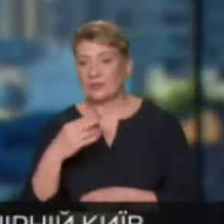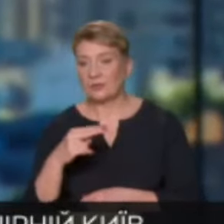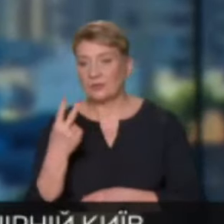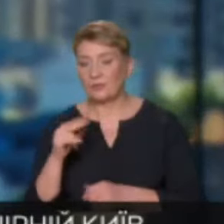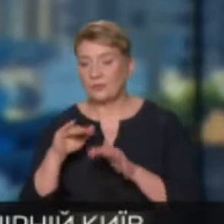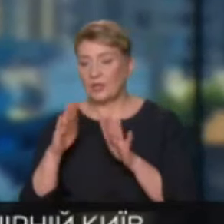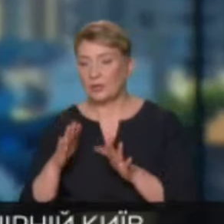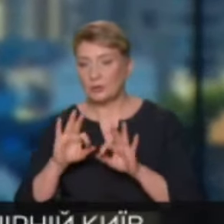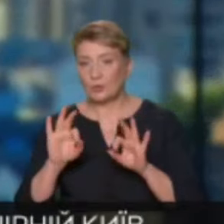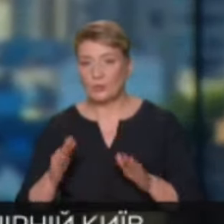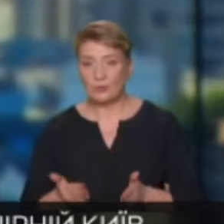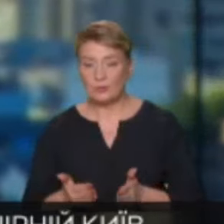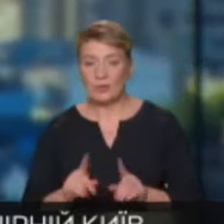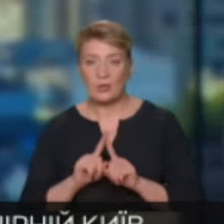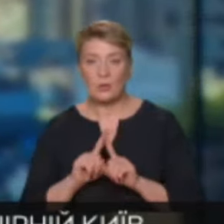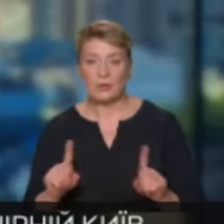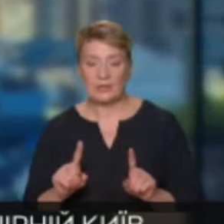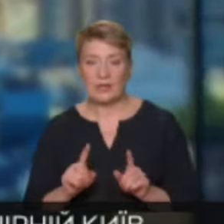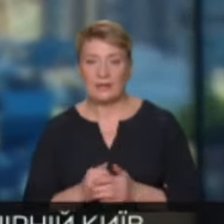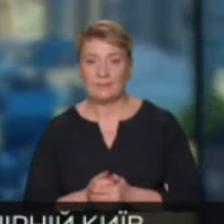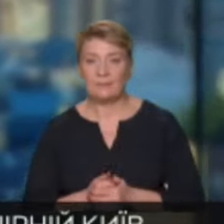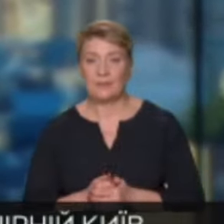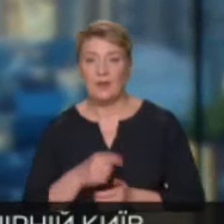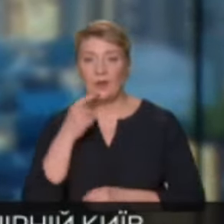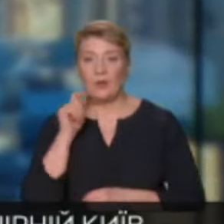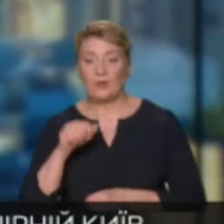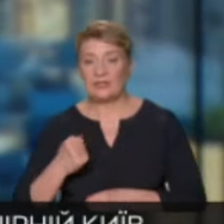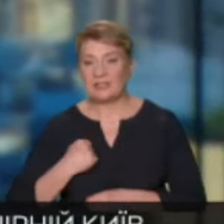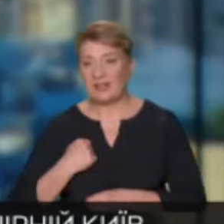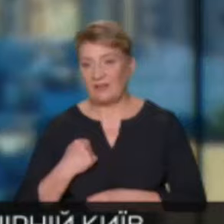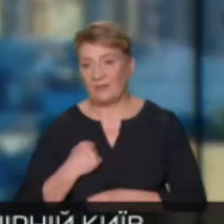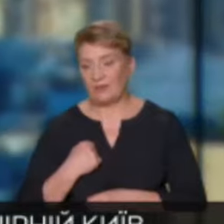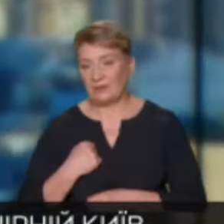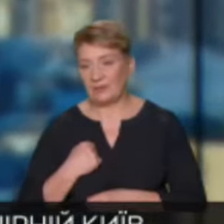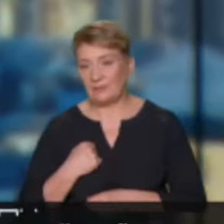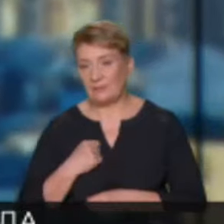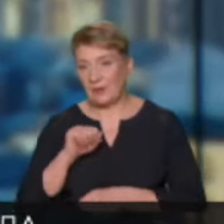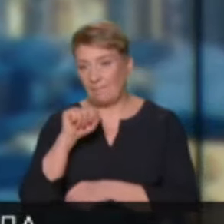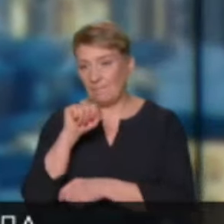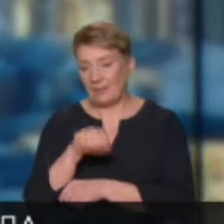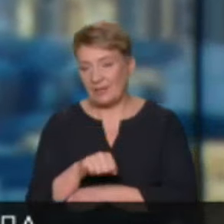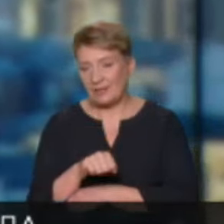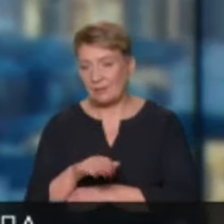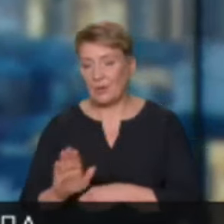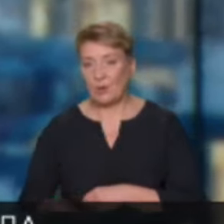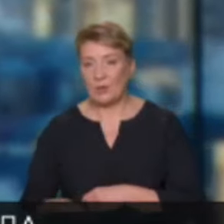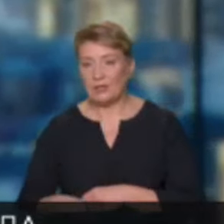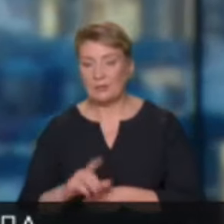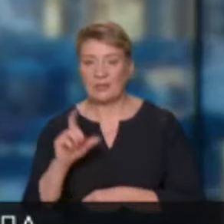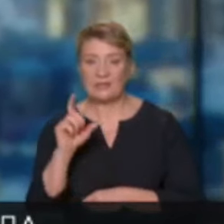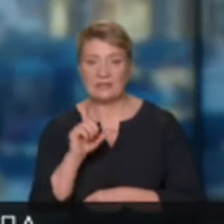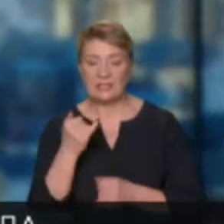Як то шукай, це така унікальна мініатюрка українського воїна, який приклонив коліно перед синьо-жовтим прапором. Туди сьогодні